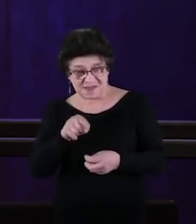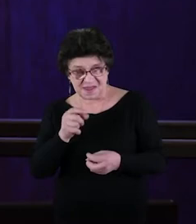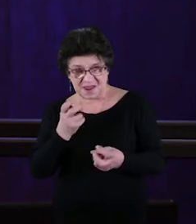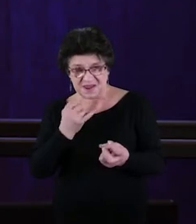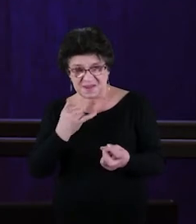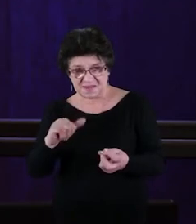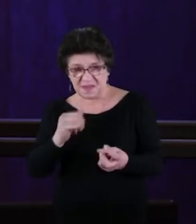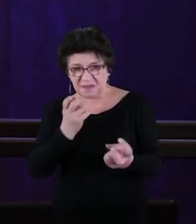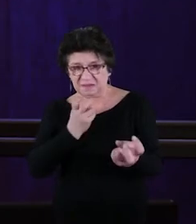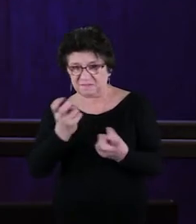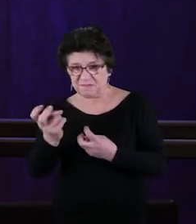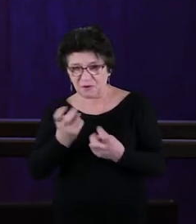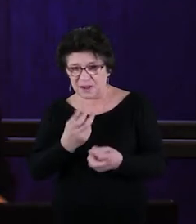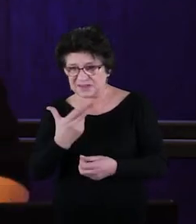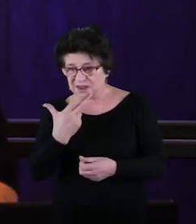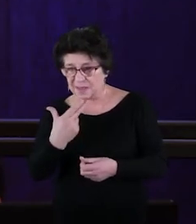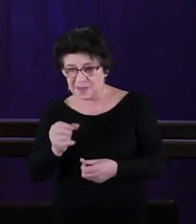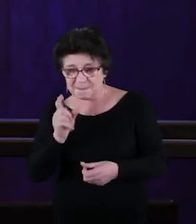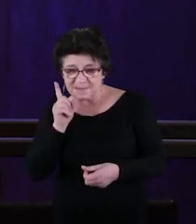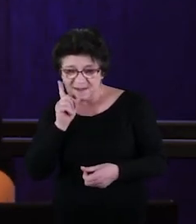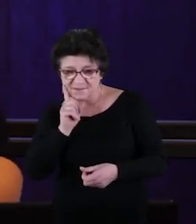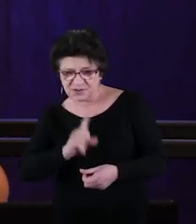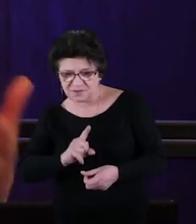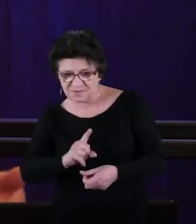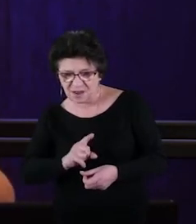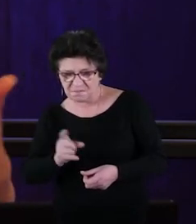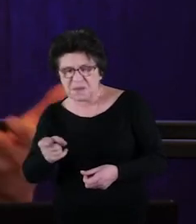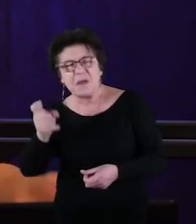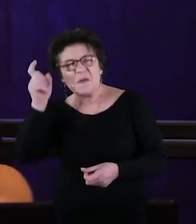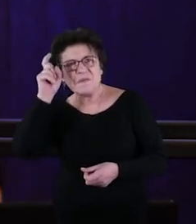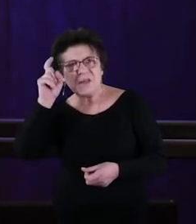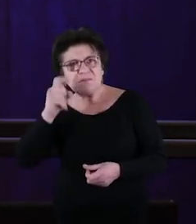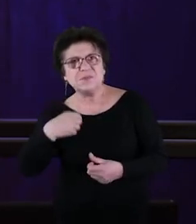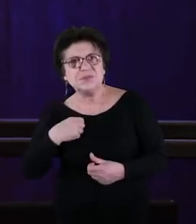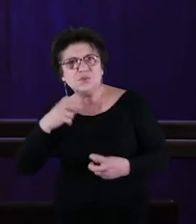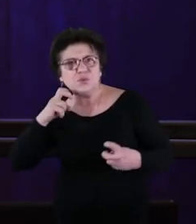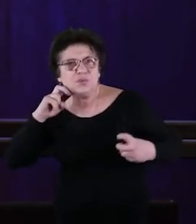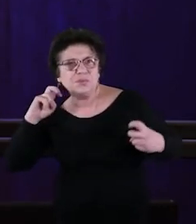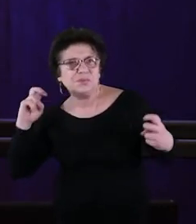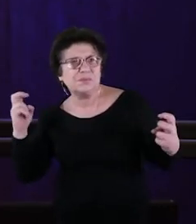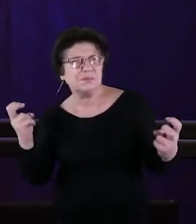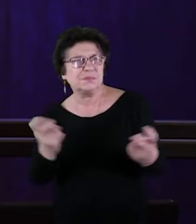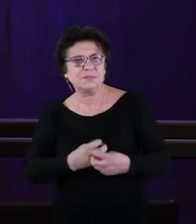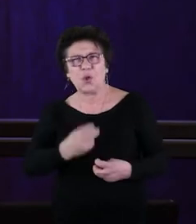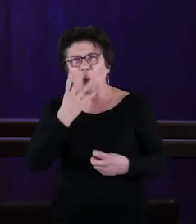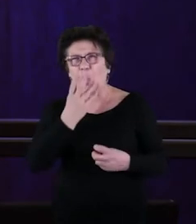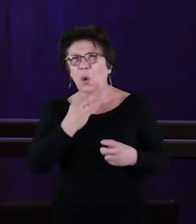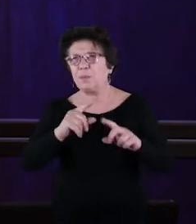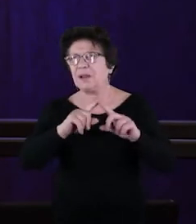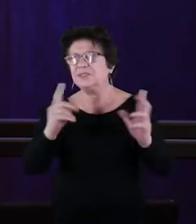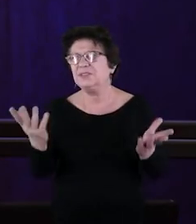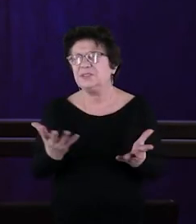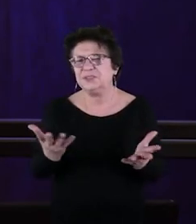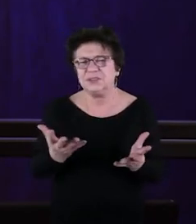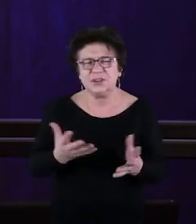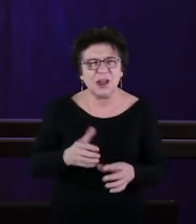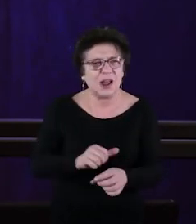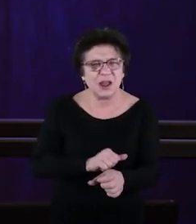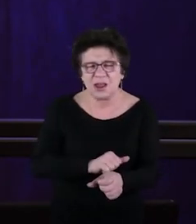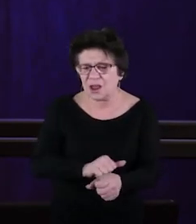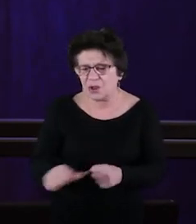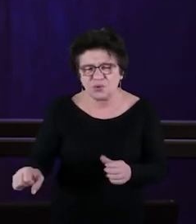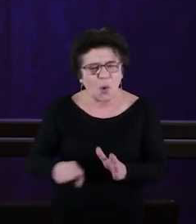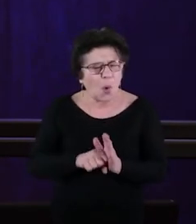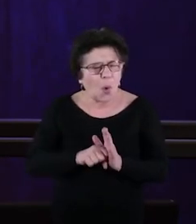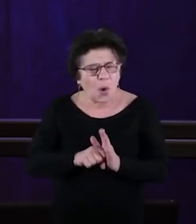wiele ludziom którzy ten obraz ukrywali ponieważ Niemcy wyznaczyli nagrodę i poszukiwali go bardzo intensywnie w czasie początek